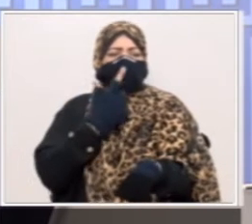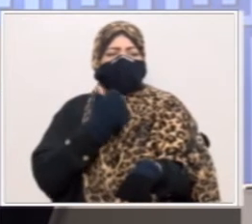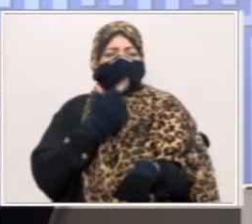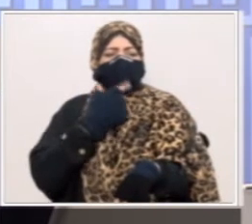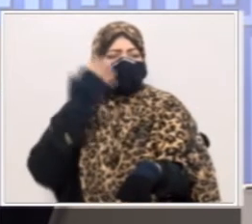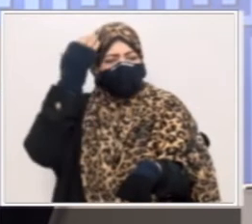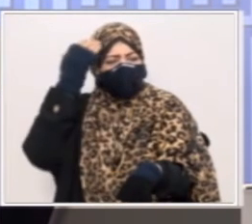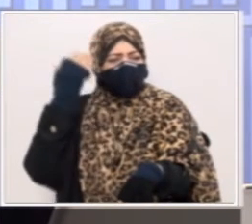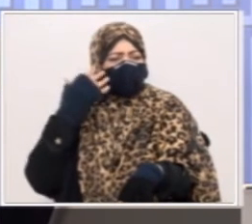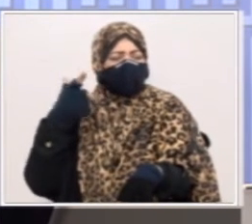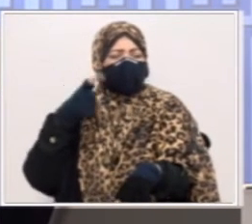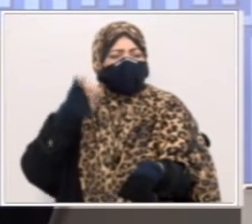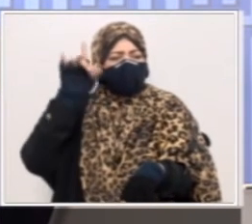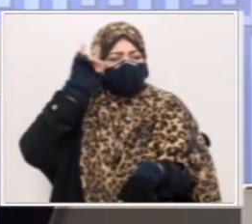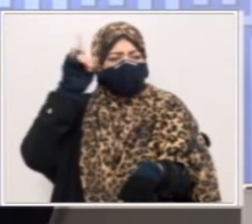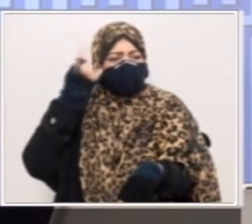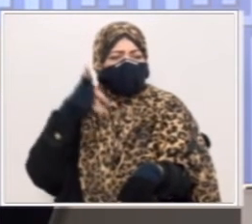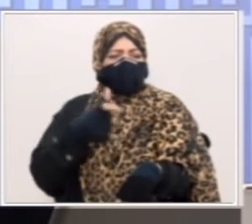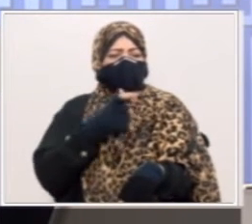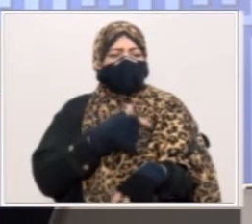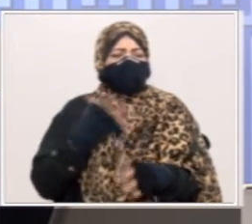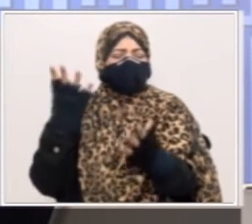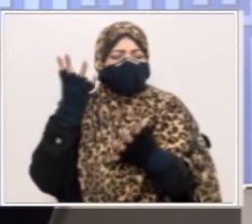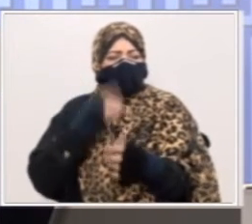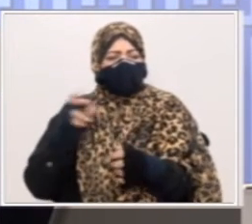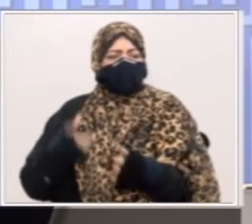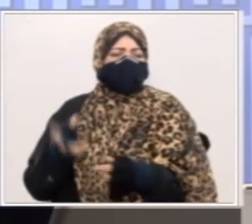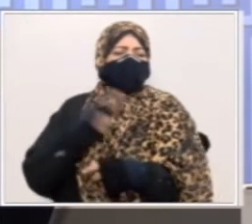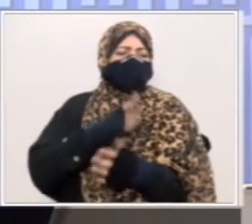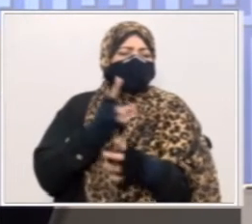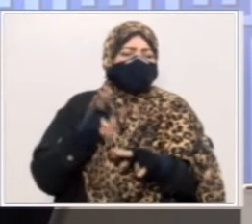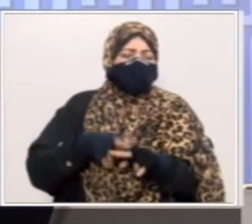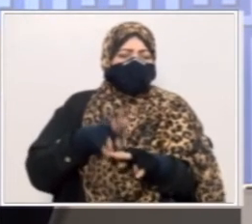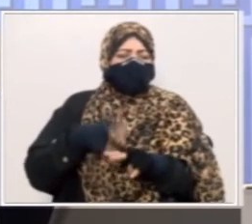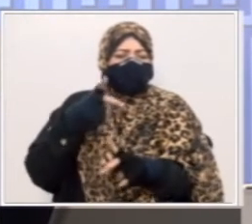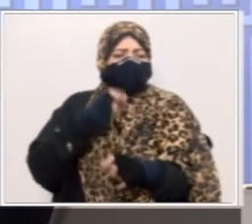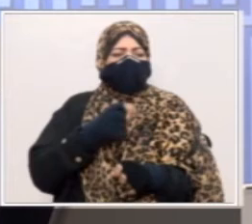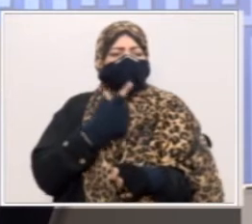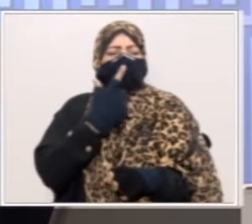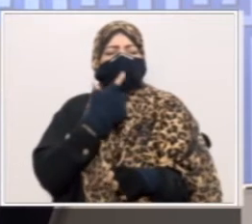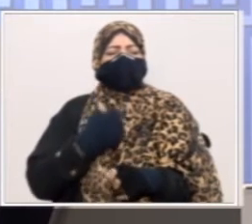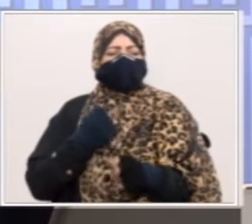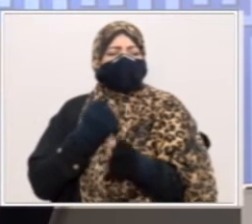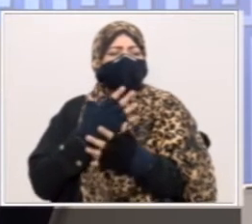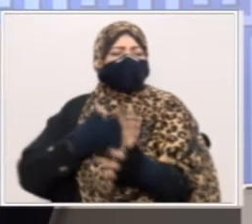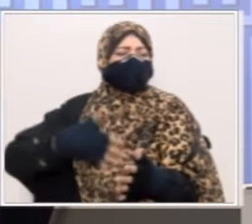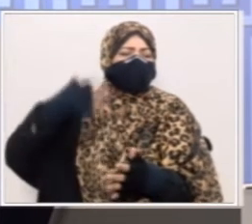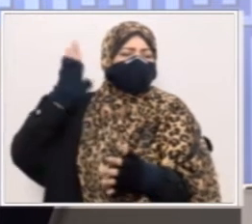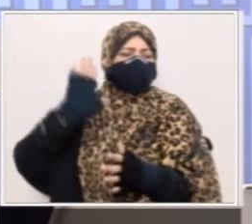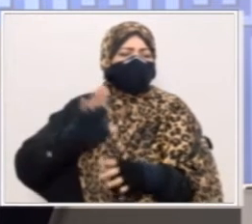أسارى، وكم قتلوا من أبرياء ومظلومين. قتلوا كثيرا وأزهقوا